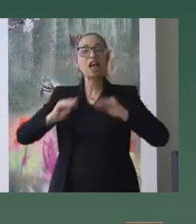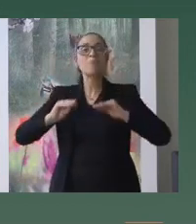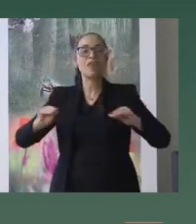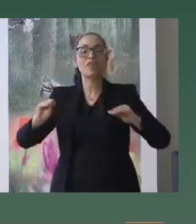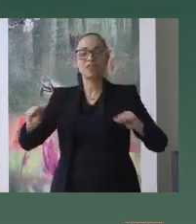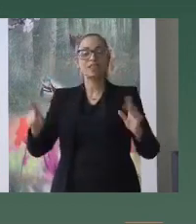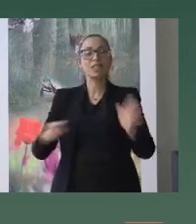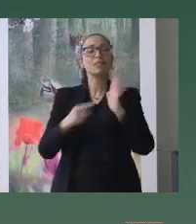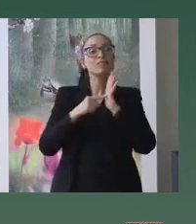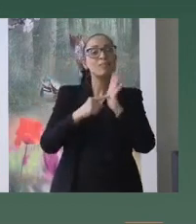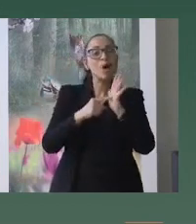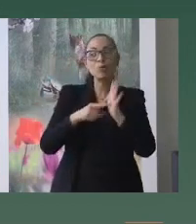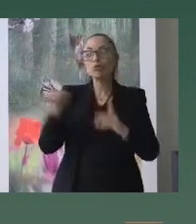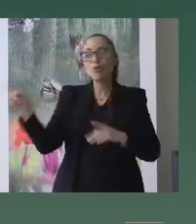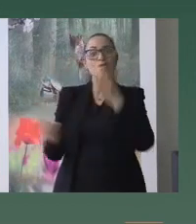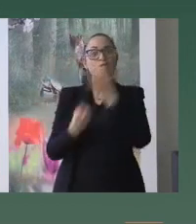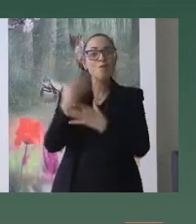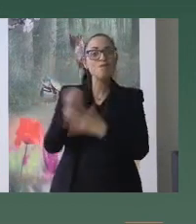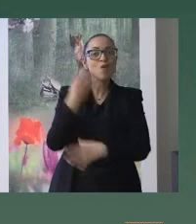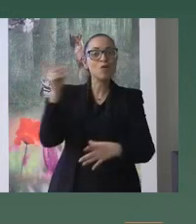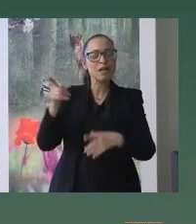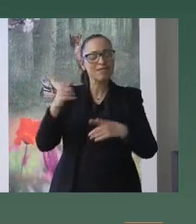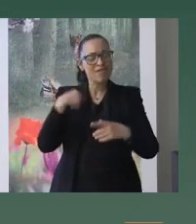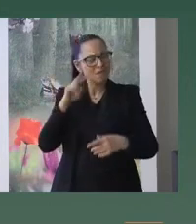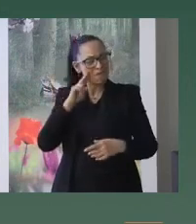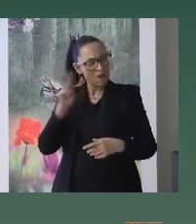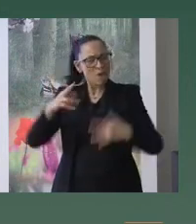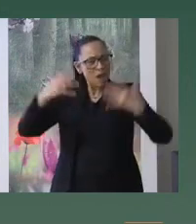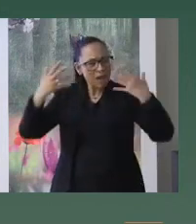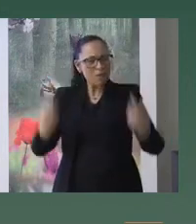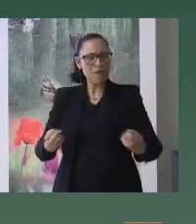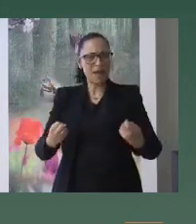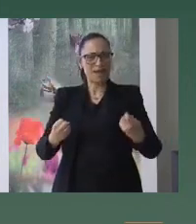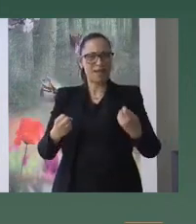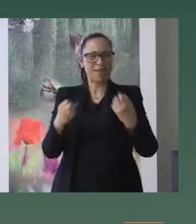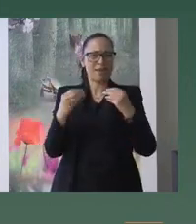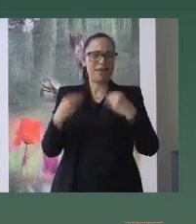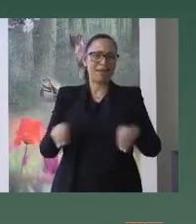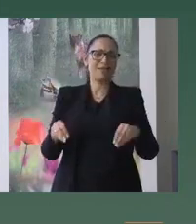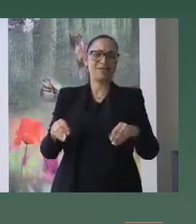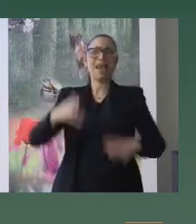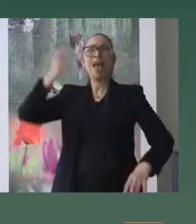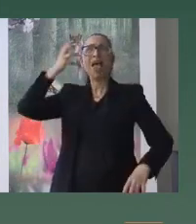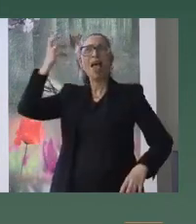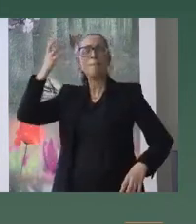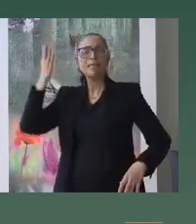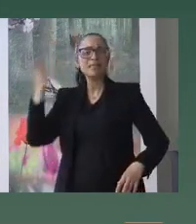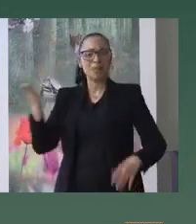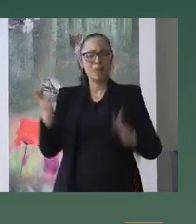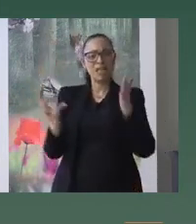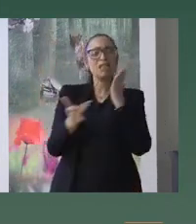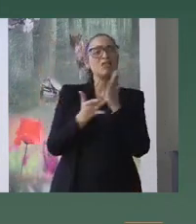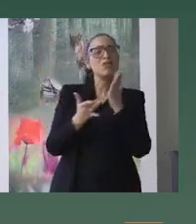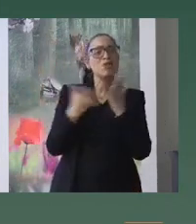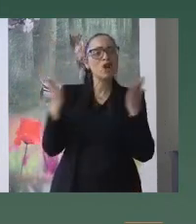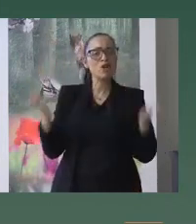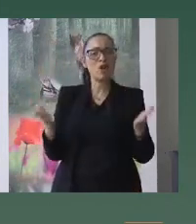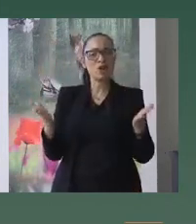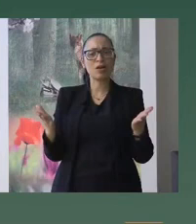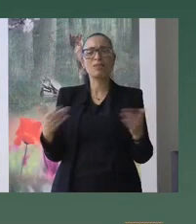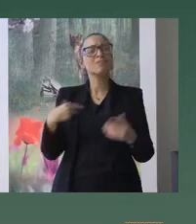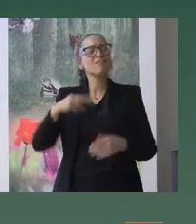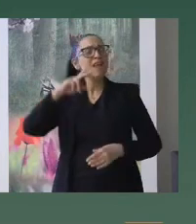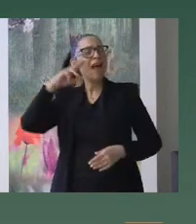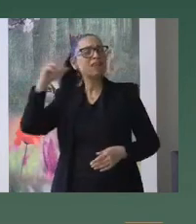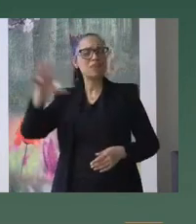η παρουσίαση των καινοτομιών, βλέπουμε ότι υπάρχουν λύσεις, η επιστήμη φέρνει λύσεις, η τεχνολογία ή κάποιοι έξυπνοι